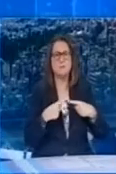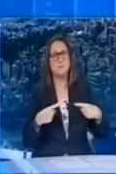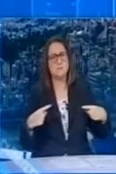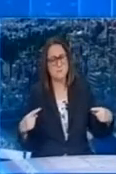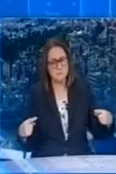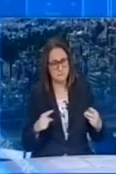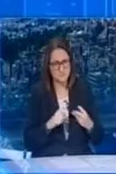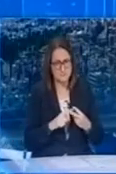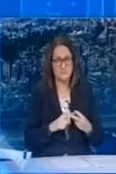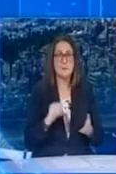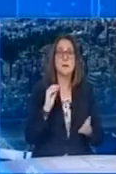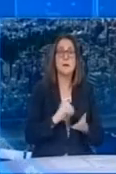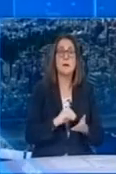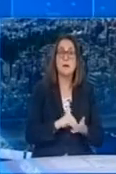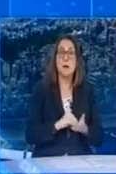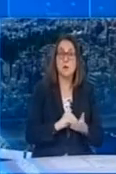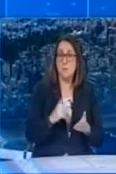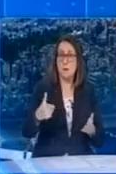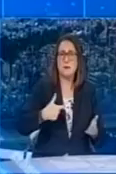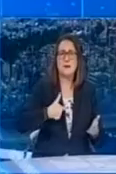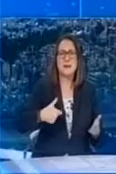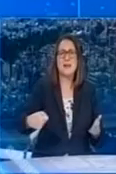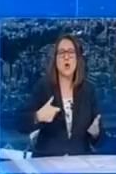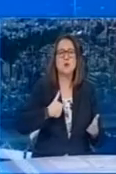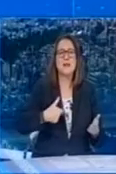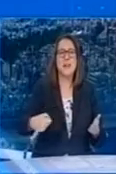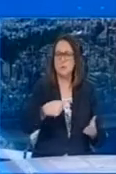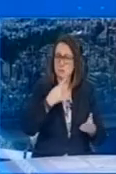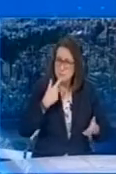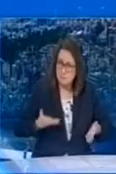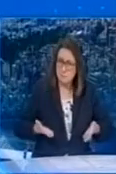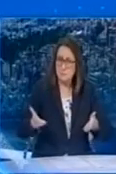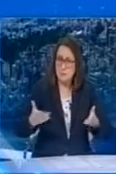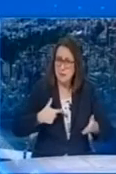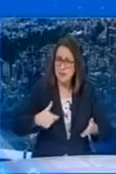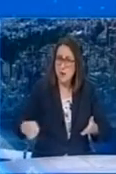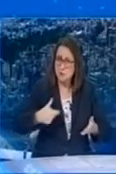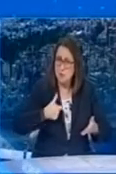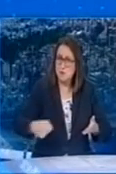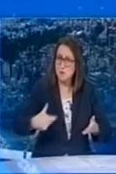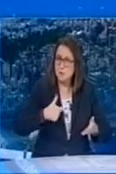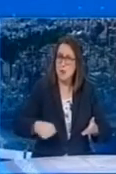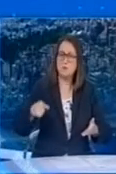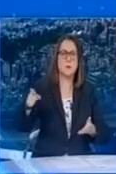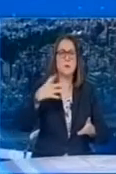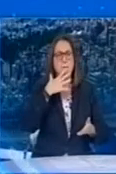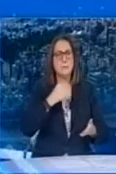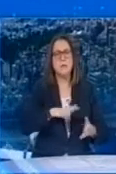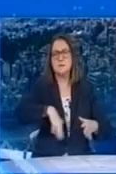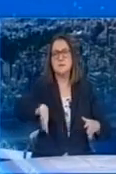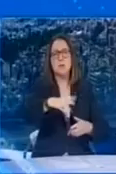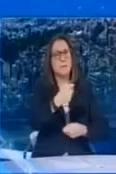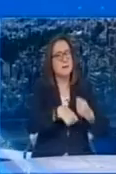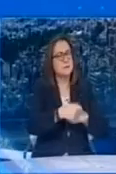Επιστρεπτέα ενίσχυση που διωγγώνει το χρέος των επιχειρήσεων εδώ, αντί της απευθείας επιχορήγησης σε